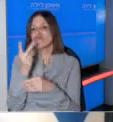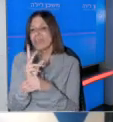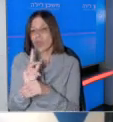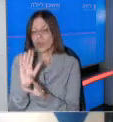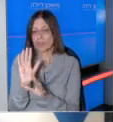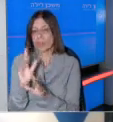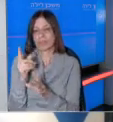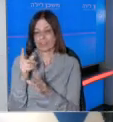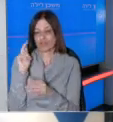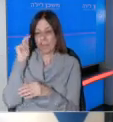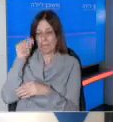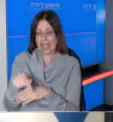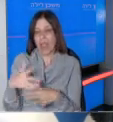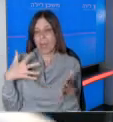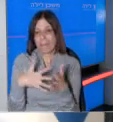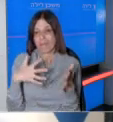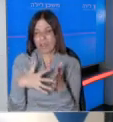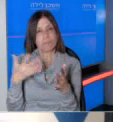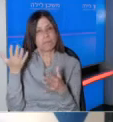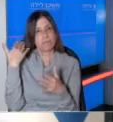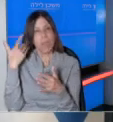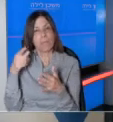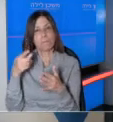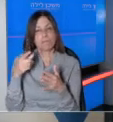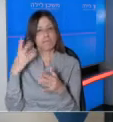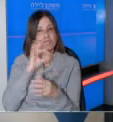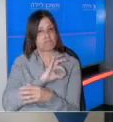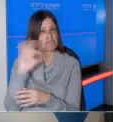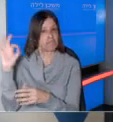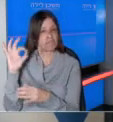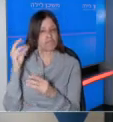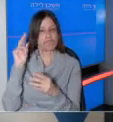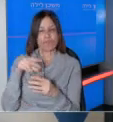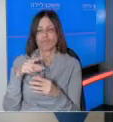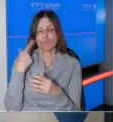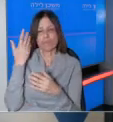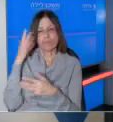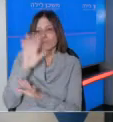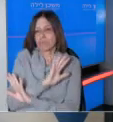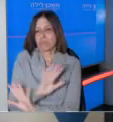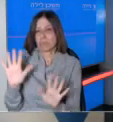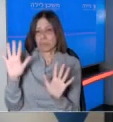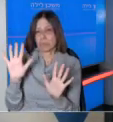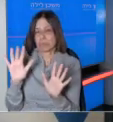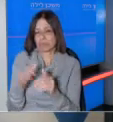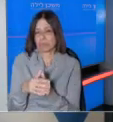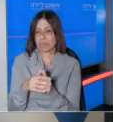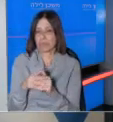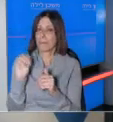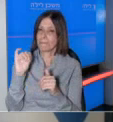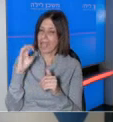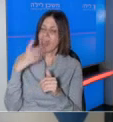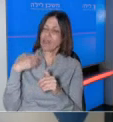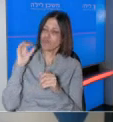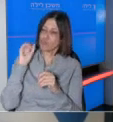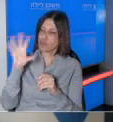דקות, וכשהיא מגיעה למבחנים שפעם היא הצטיינה בהם, יש לה בלקאוט מוחלט. מיכל, אני